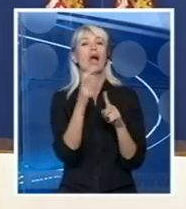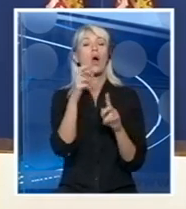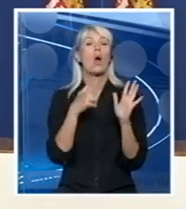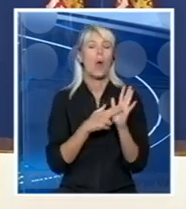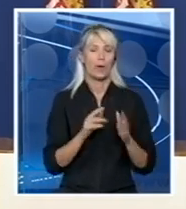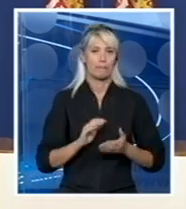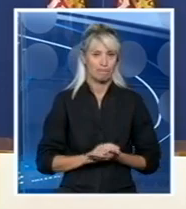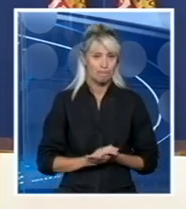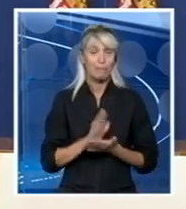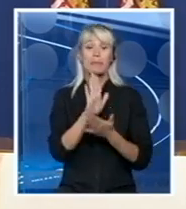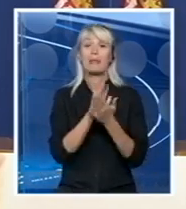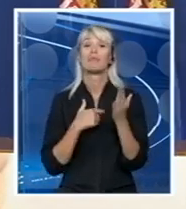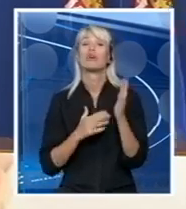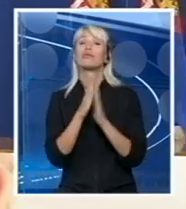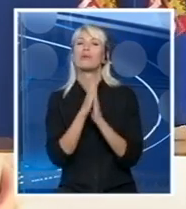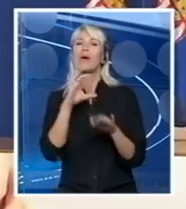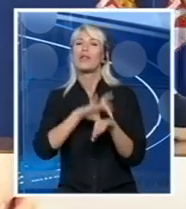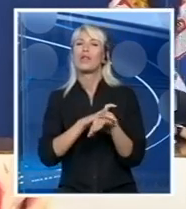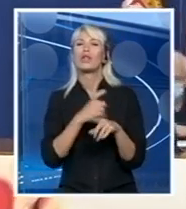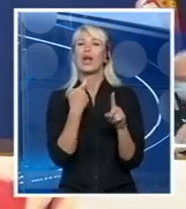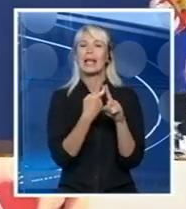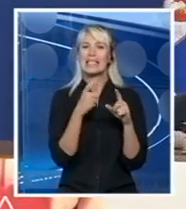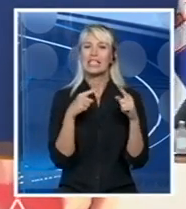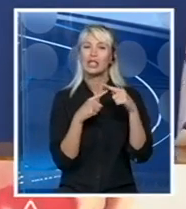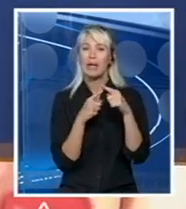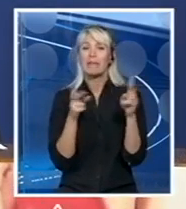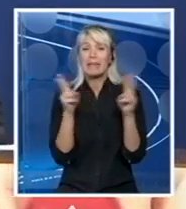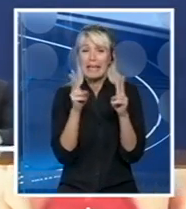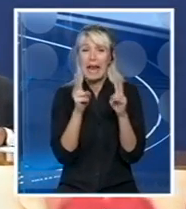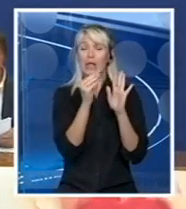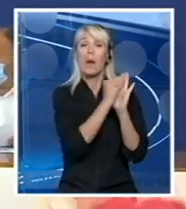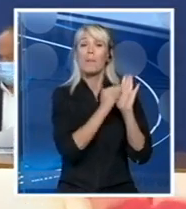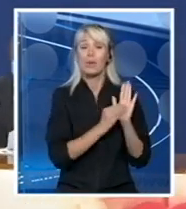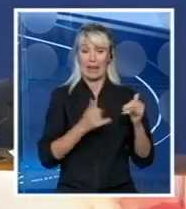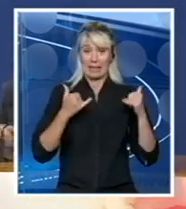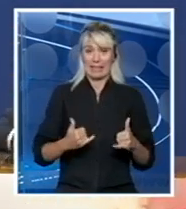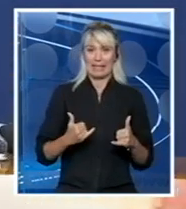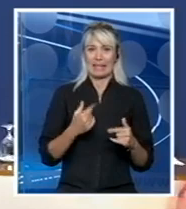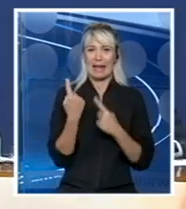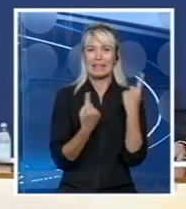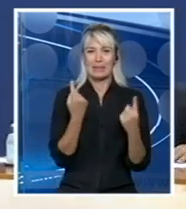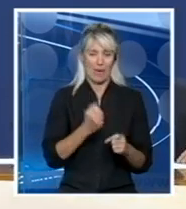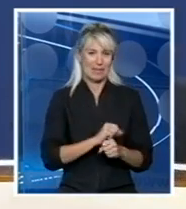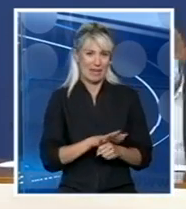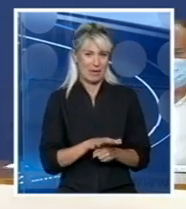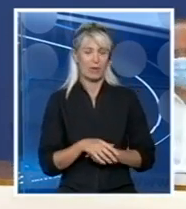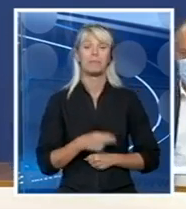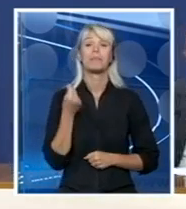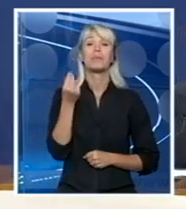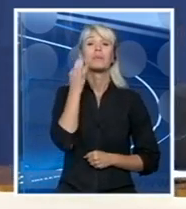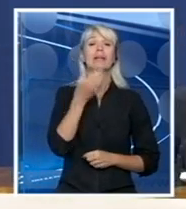zamoliti doktorku Kisić-Tepavčević da nam da pregled podataka za danas. Izvolite. Dobar dan